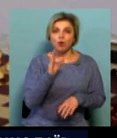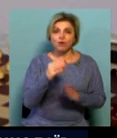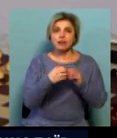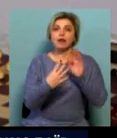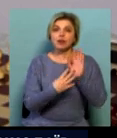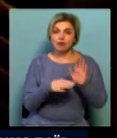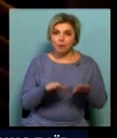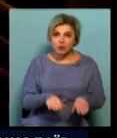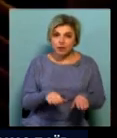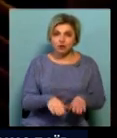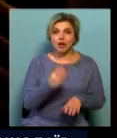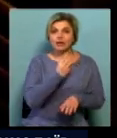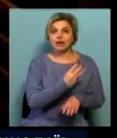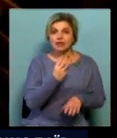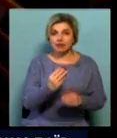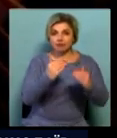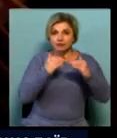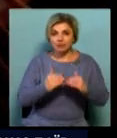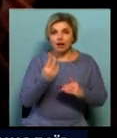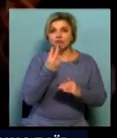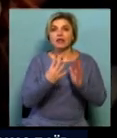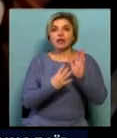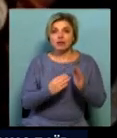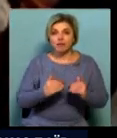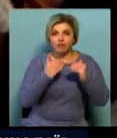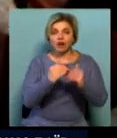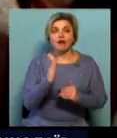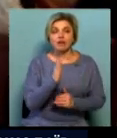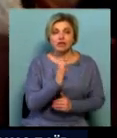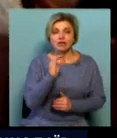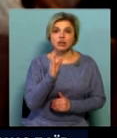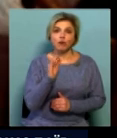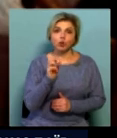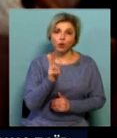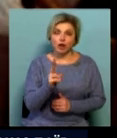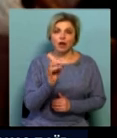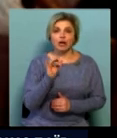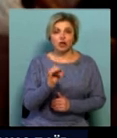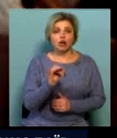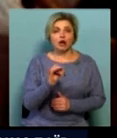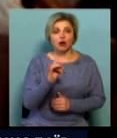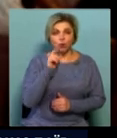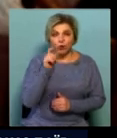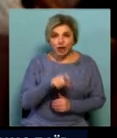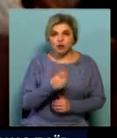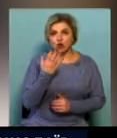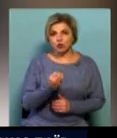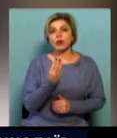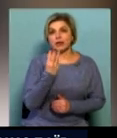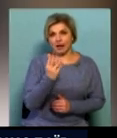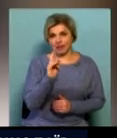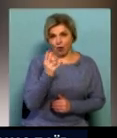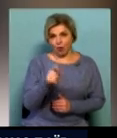19-ту позицію. З 33-го на 29-те місце піднявся Віталій Сивук. Також у топ-100 українських шахістів перебувають ще троє